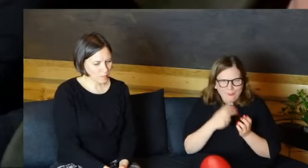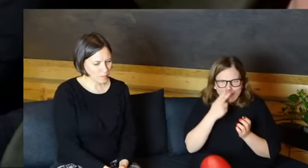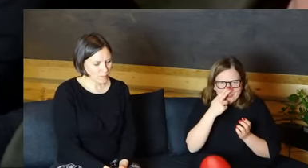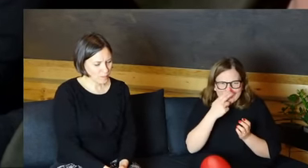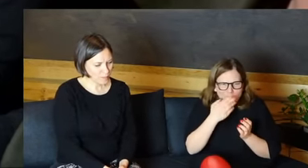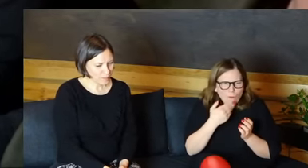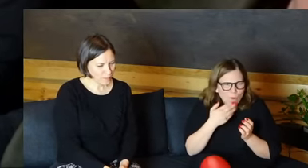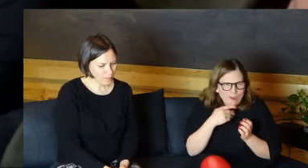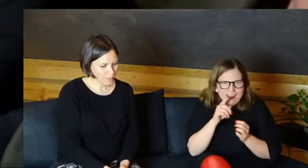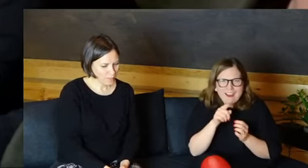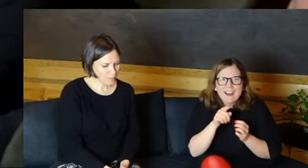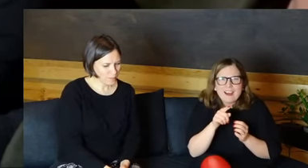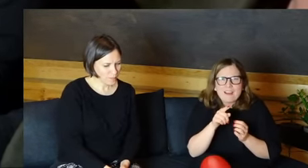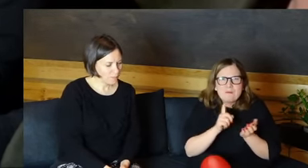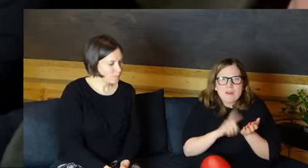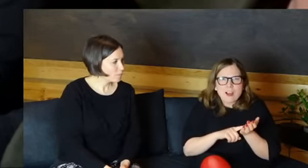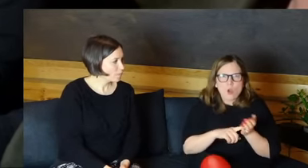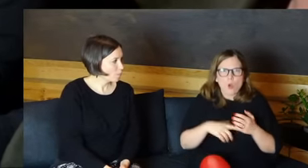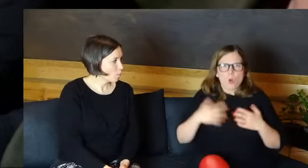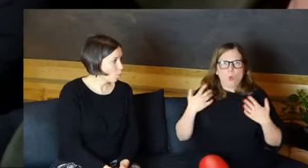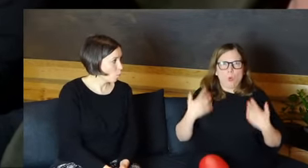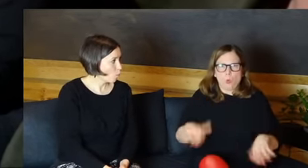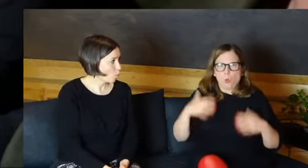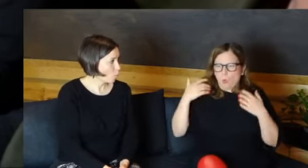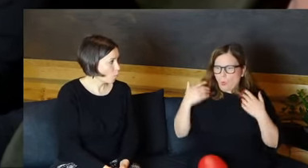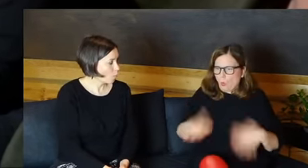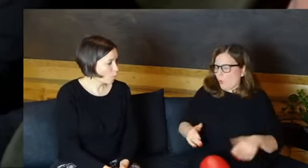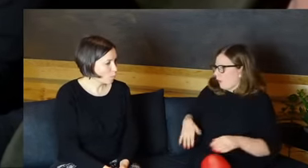on. No huh.